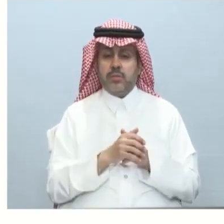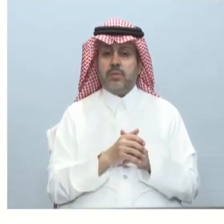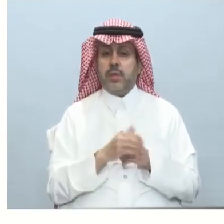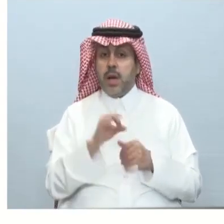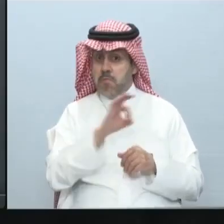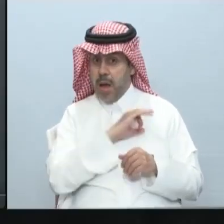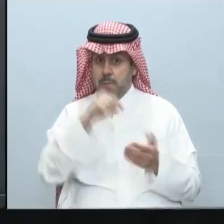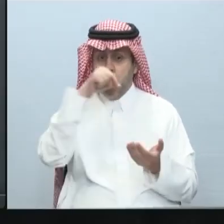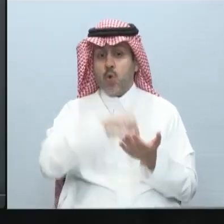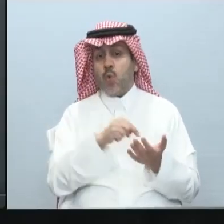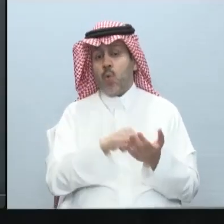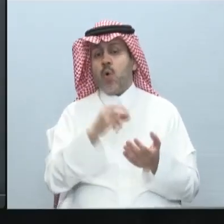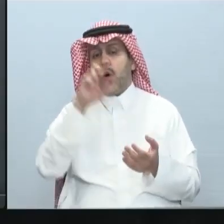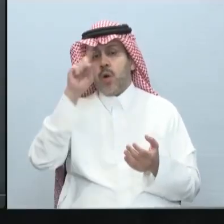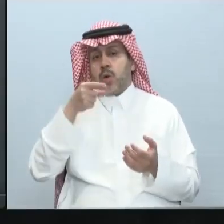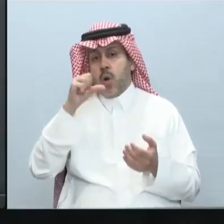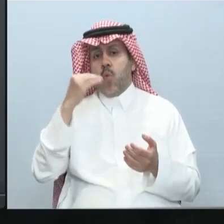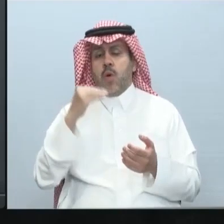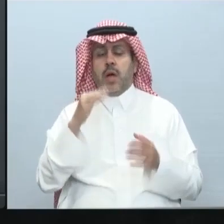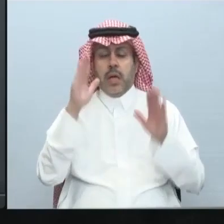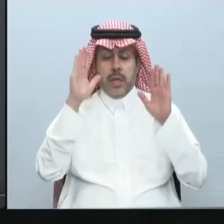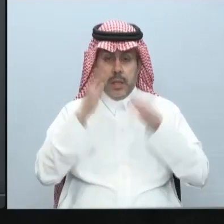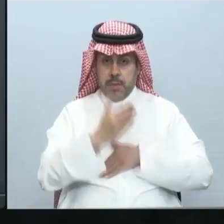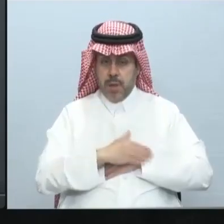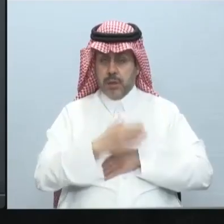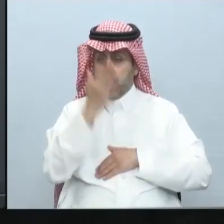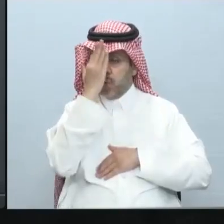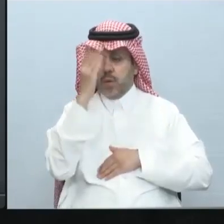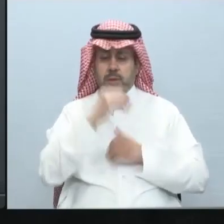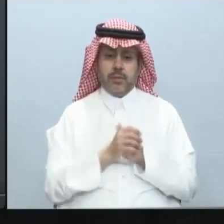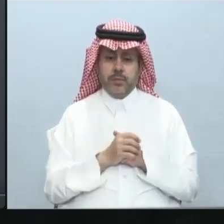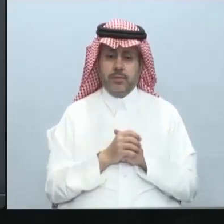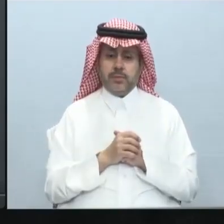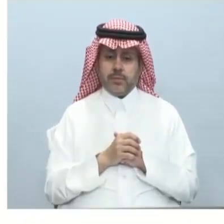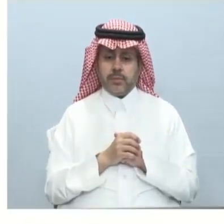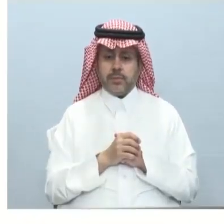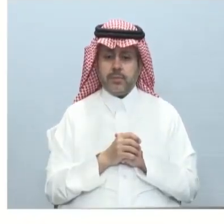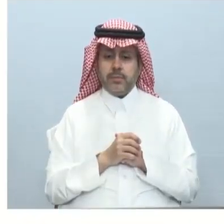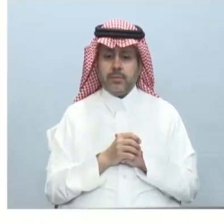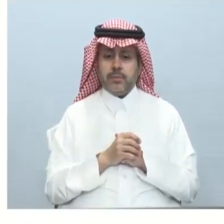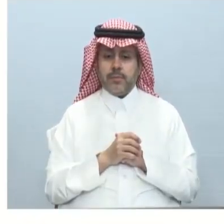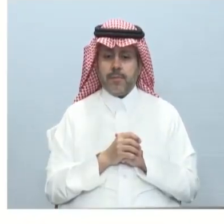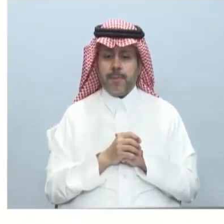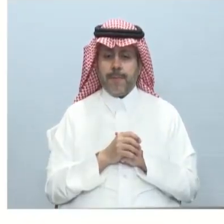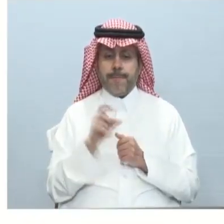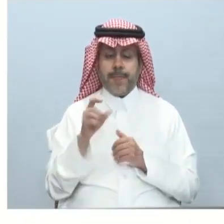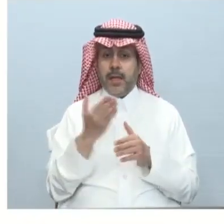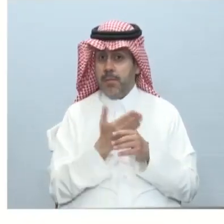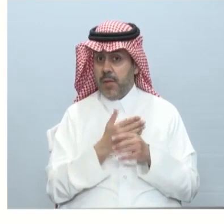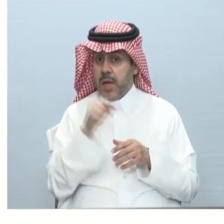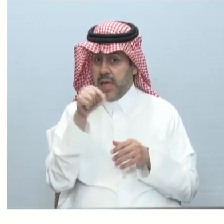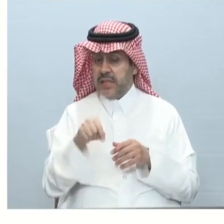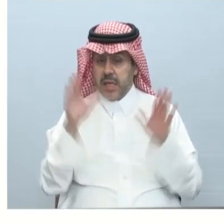العباده ولا يمكن ان تكون عباده بغير بغير محبه لله جل وعلا لماذا كانت